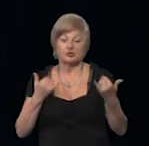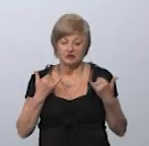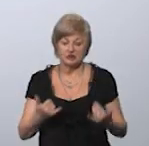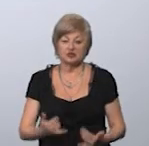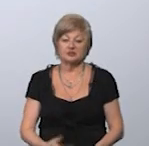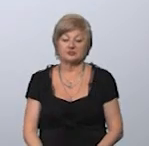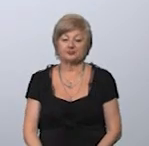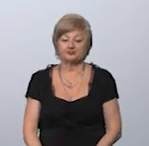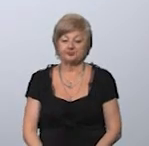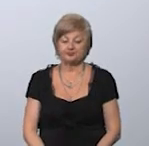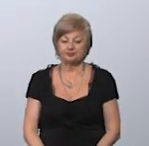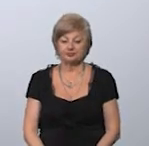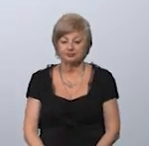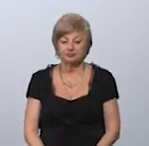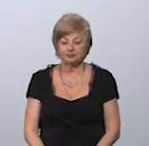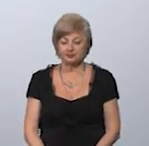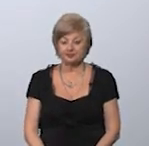сюжеті.